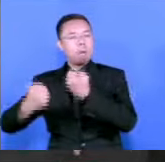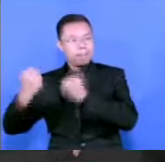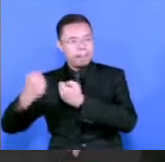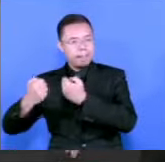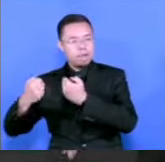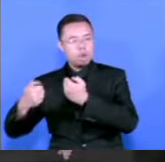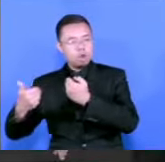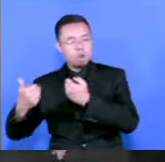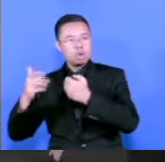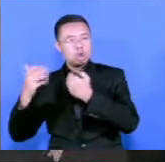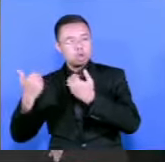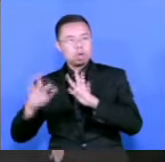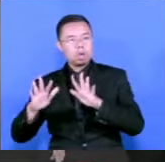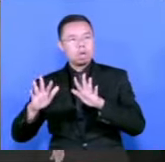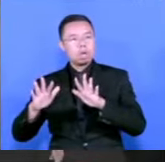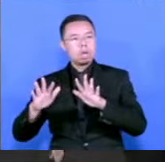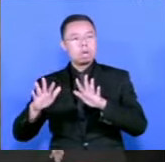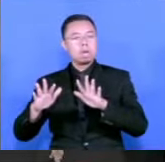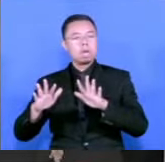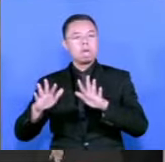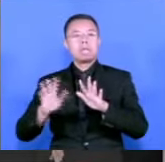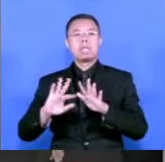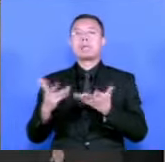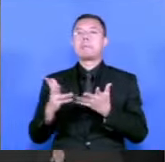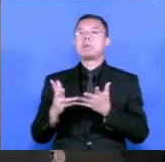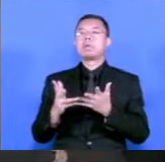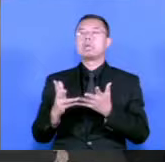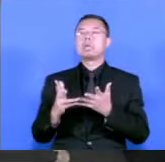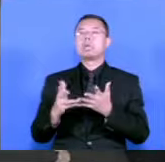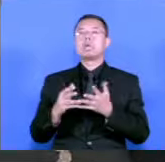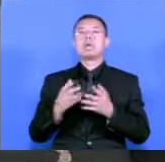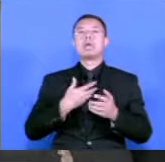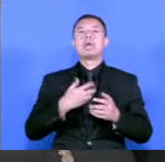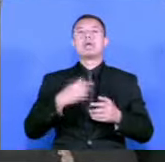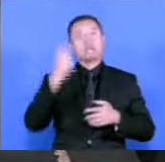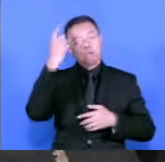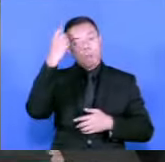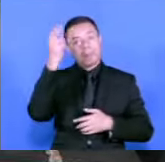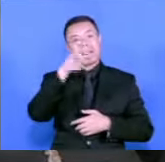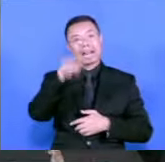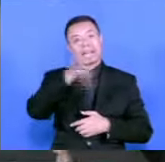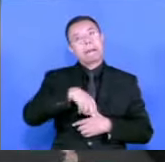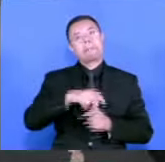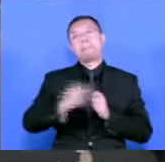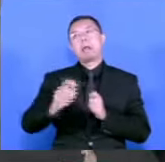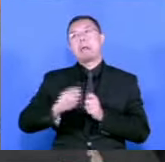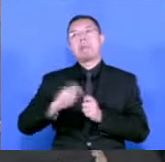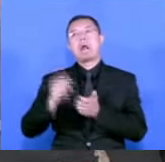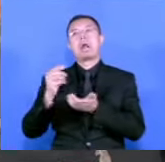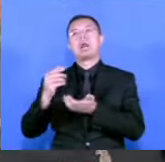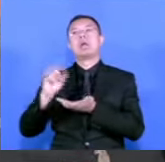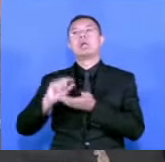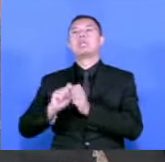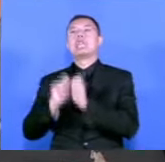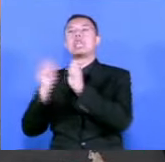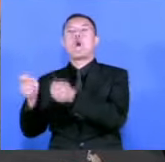yang bersangkutan mengoperasikan dia tidak menutupi uang sewa. Jadi terlilit hutang, ya kita dilakukan